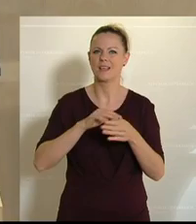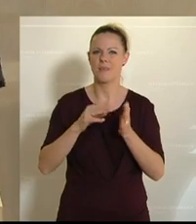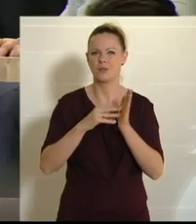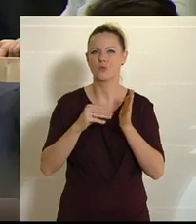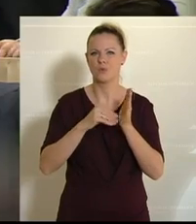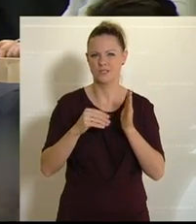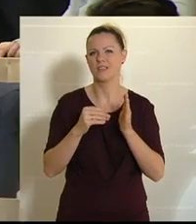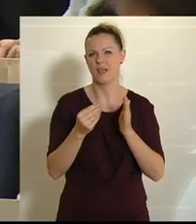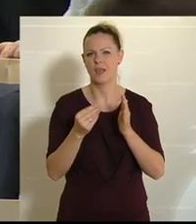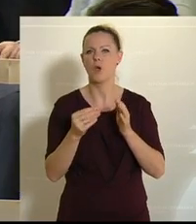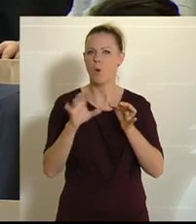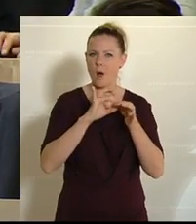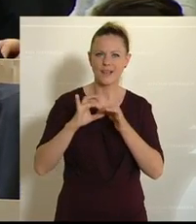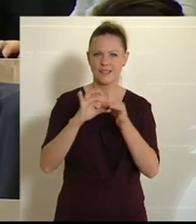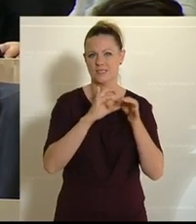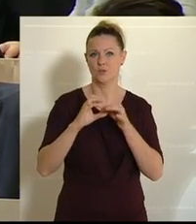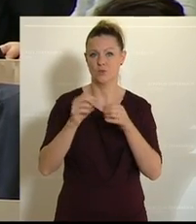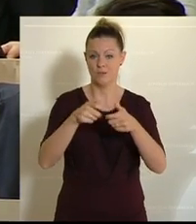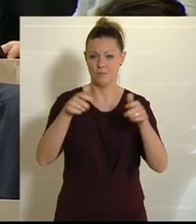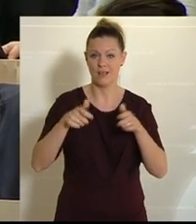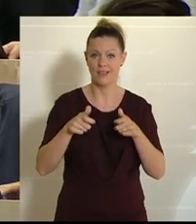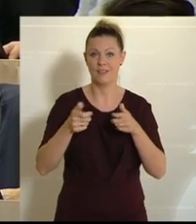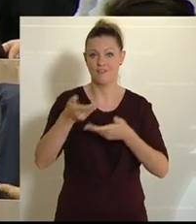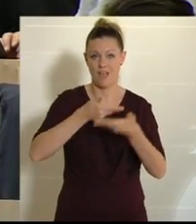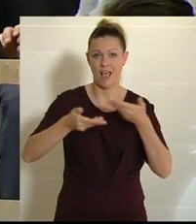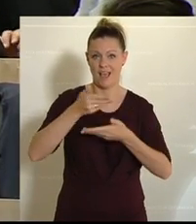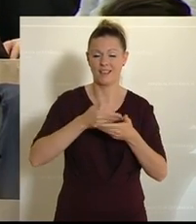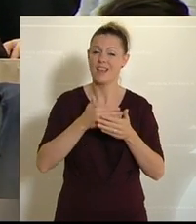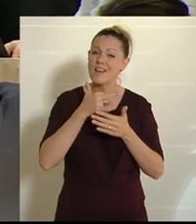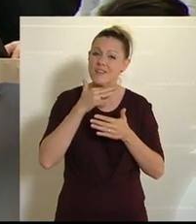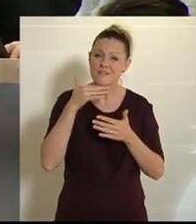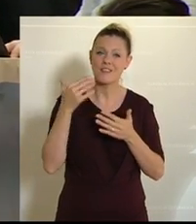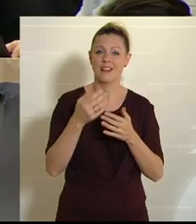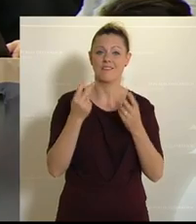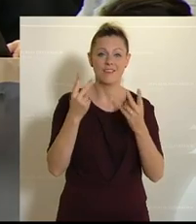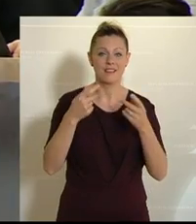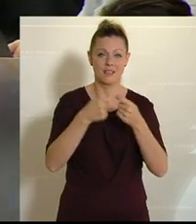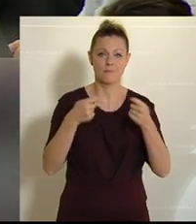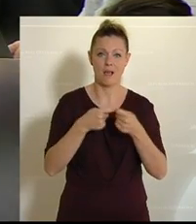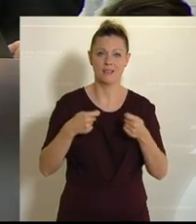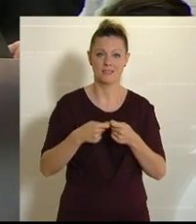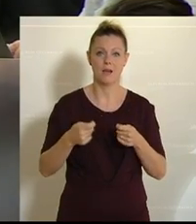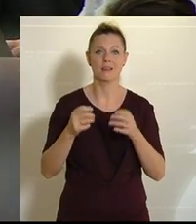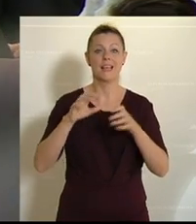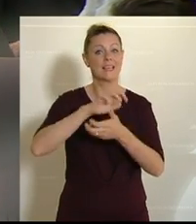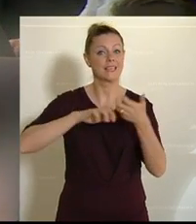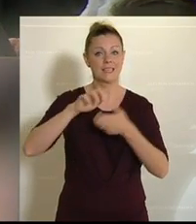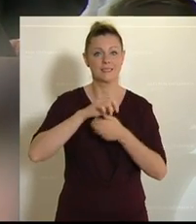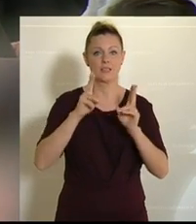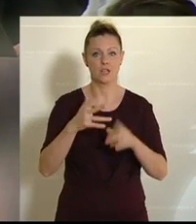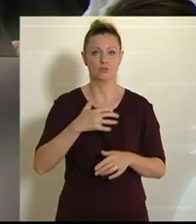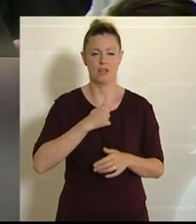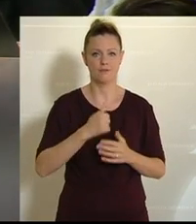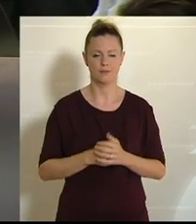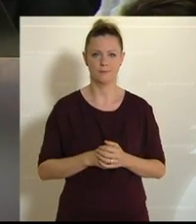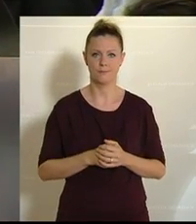Viele, viele, viele, viele wichtige Maßnahmen, um entsprechend durch die Krise kommen zu können.